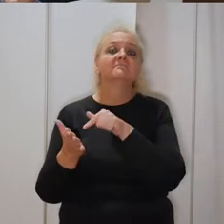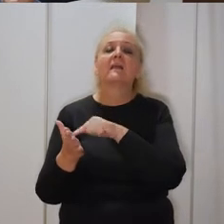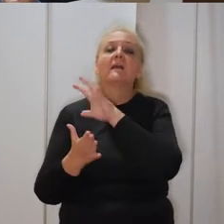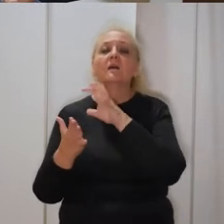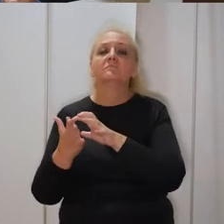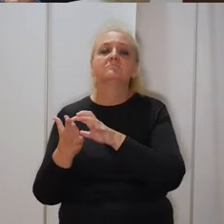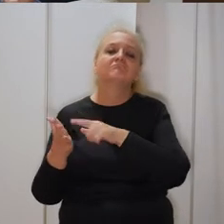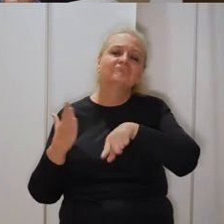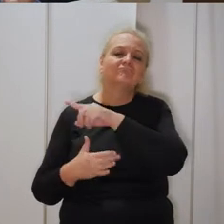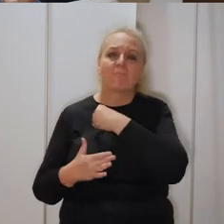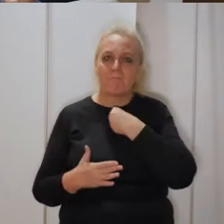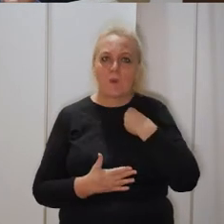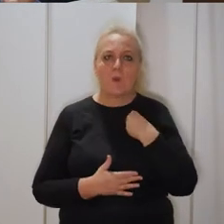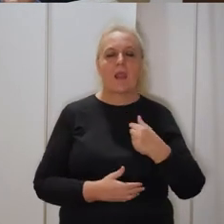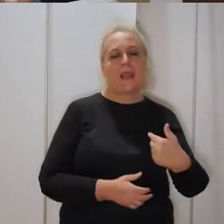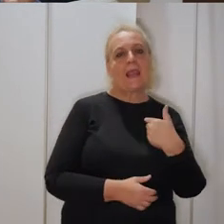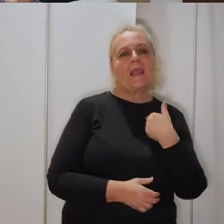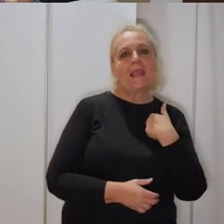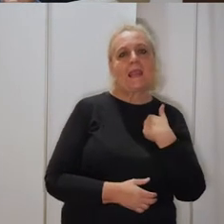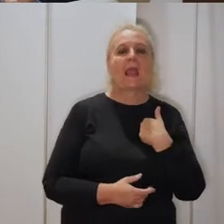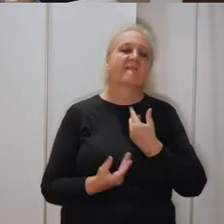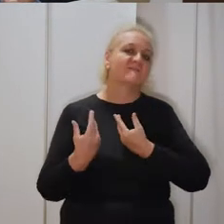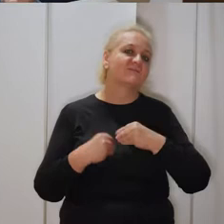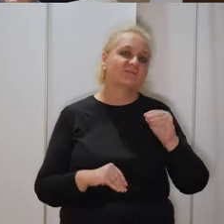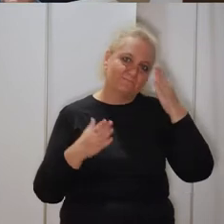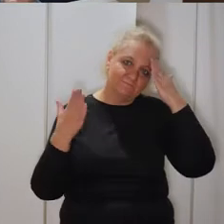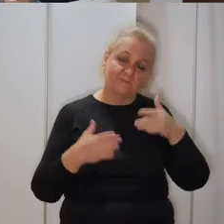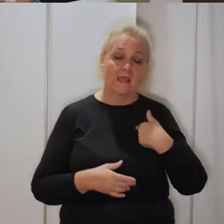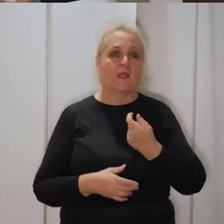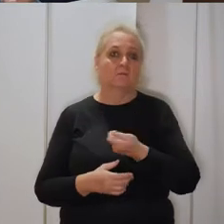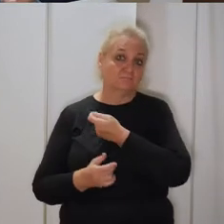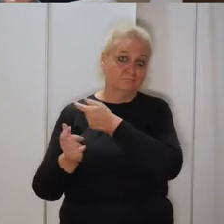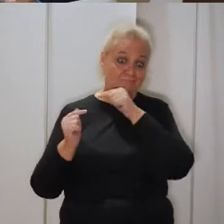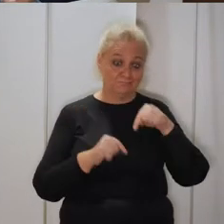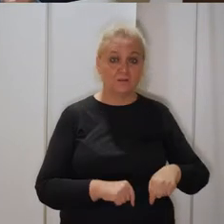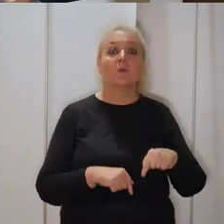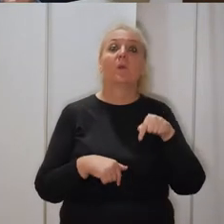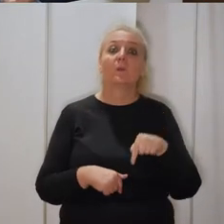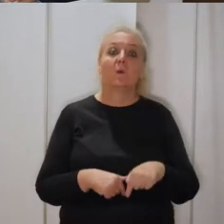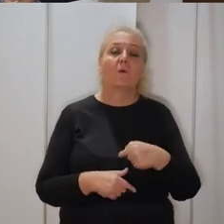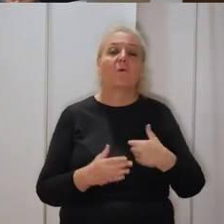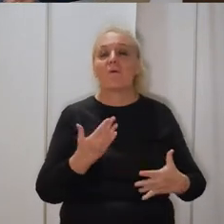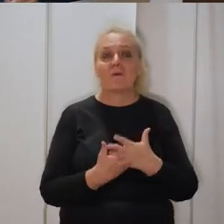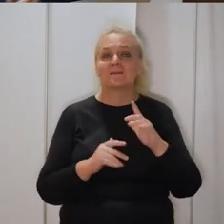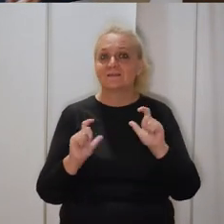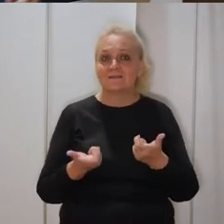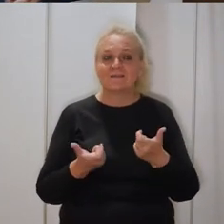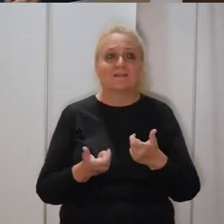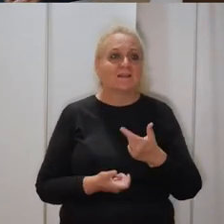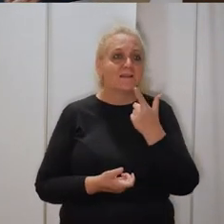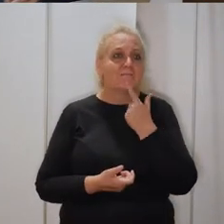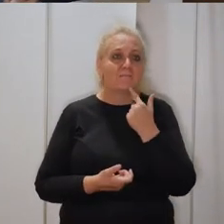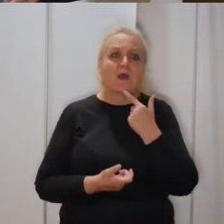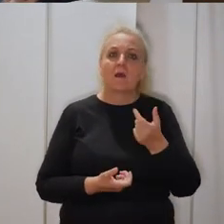bardzo autorską, natomiast ja właśnie jak jechałam tutaj, trochę się przeraziłam, bo okazało się, że bardzo mało jest u mnie